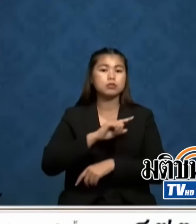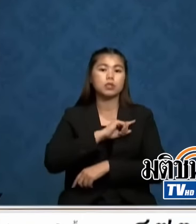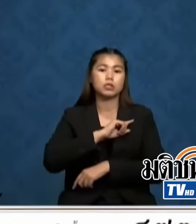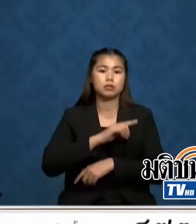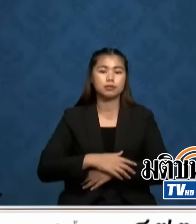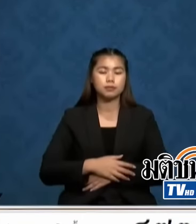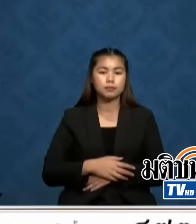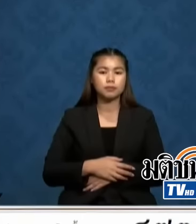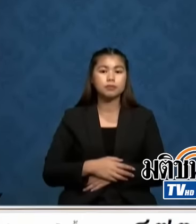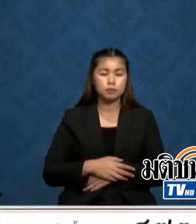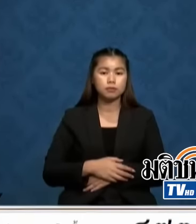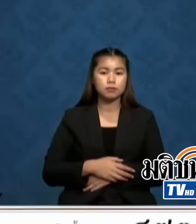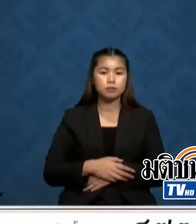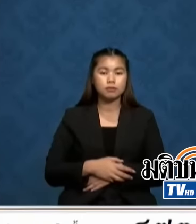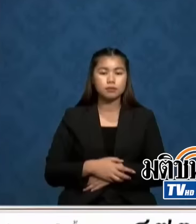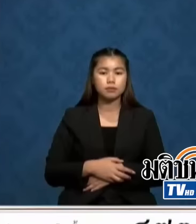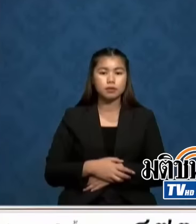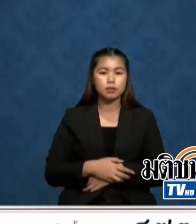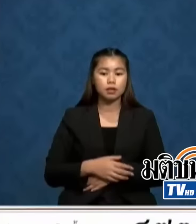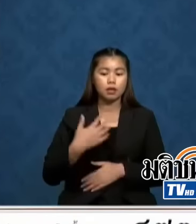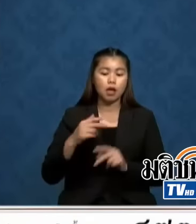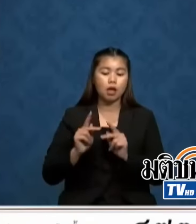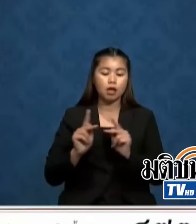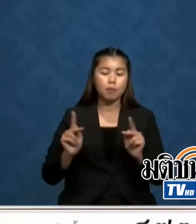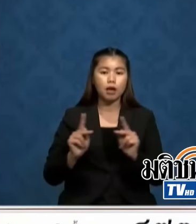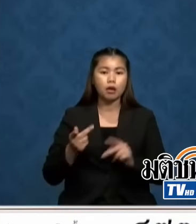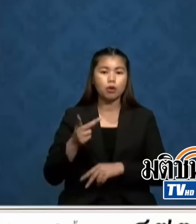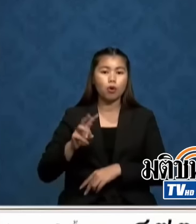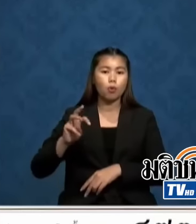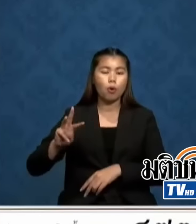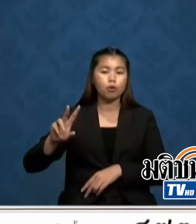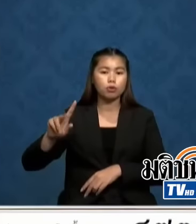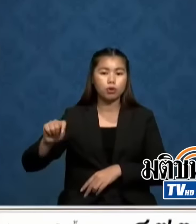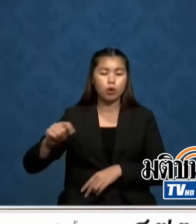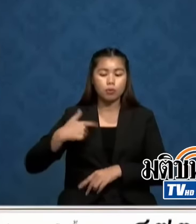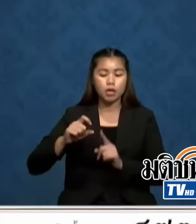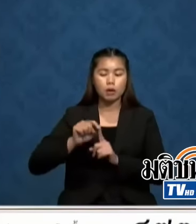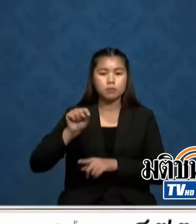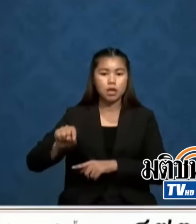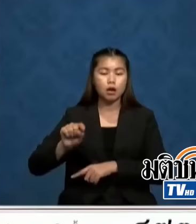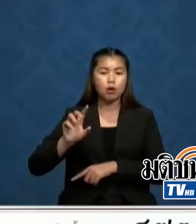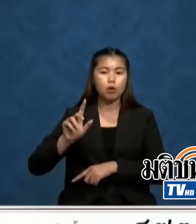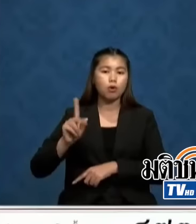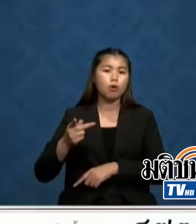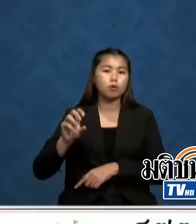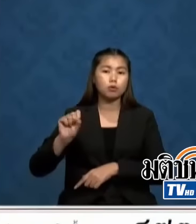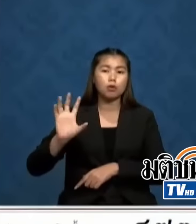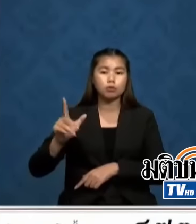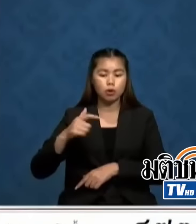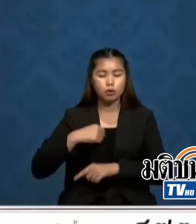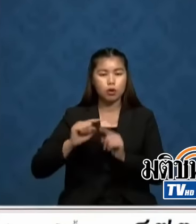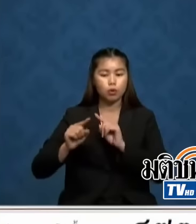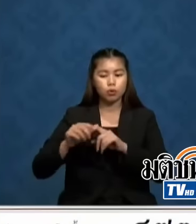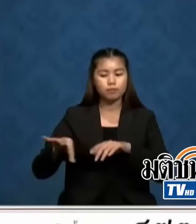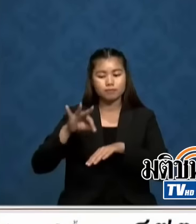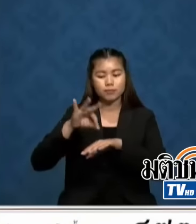คพตก่อนซึ่งคณะกรรมการคพตในขณะนั้นที่คำสั่งคสชก็คือทางฝ่ายคสชเป็น